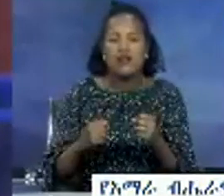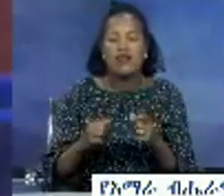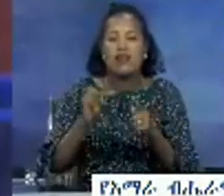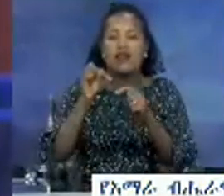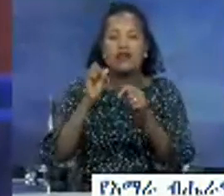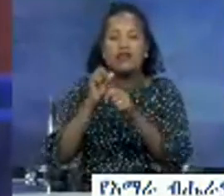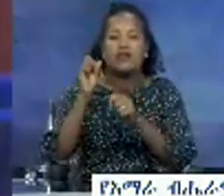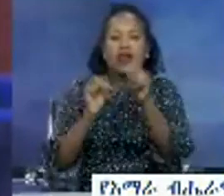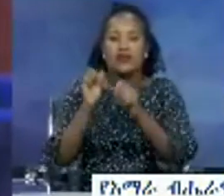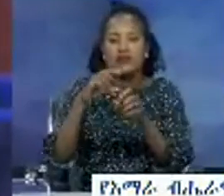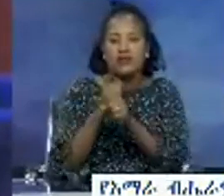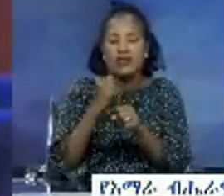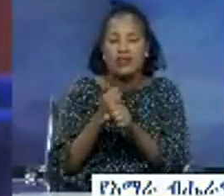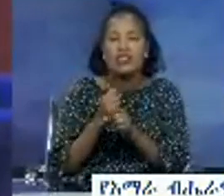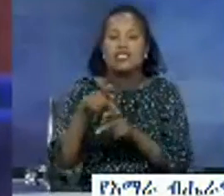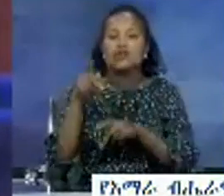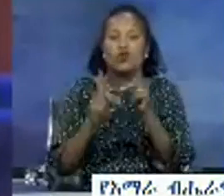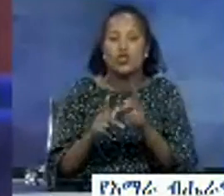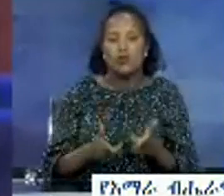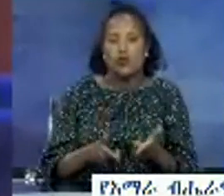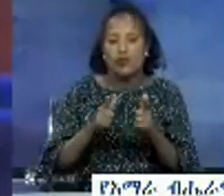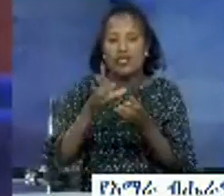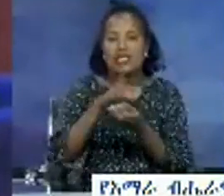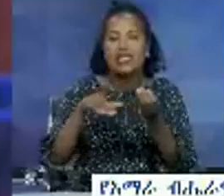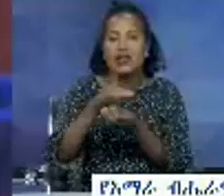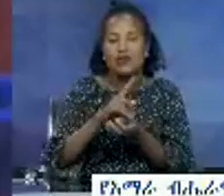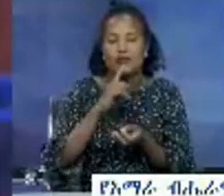ሰሪ ህዝቦች የሚኖሩበት ክልል ነው።